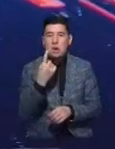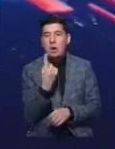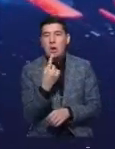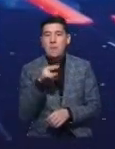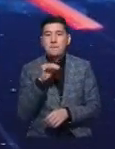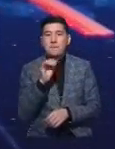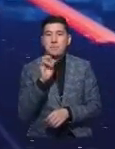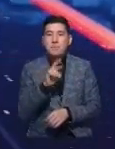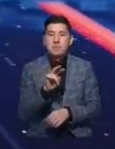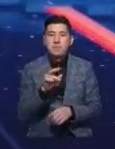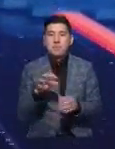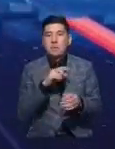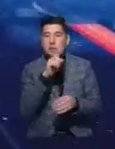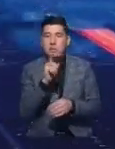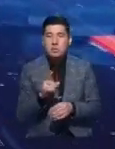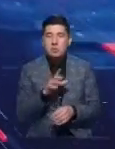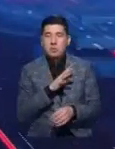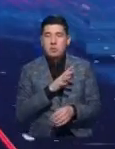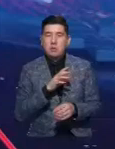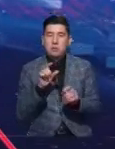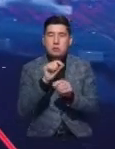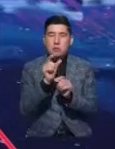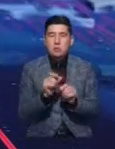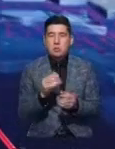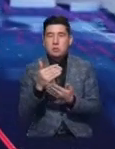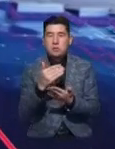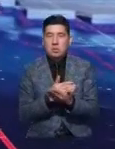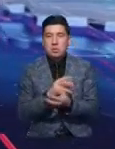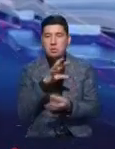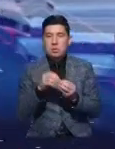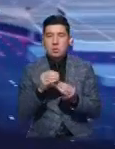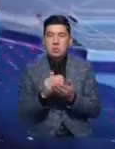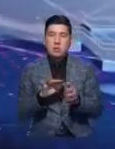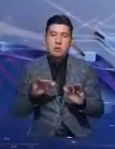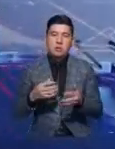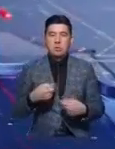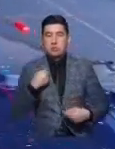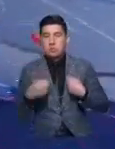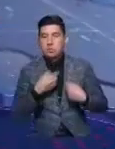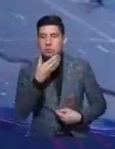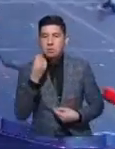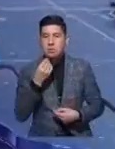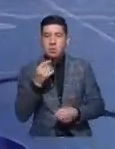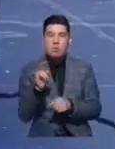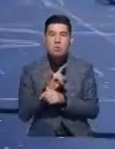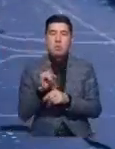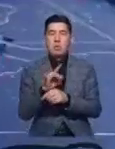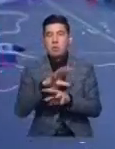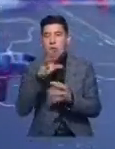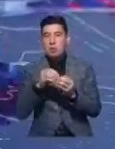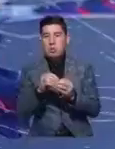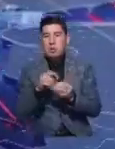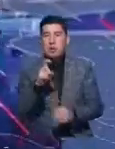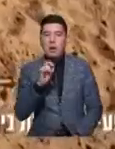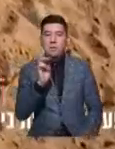пациента, и в стене образовалась дыра диаметром около полуметра. К счастью, никто не пострадал. Мы знаем, что это большая ложь, что штаб-квартира Хамаса находится